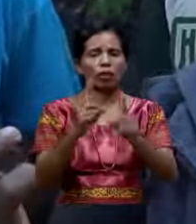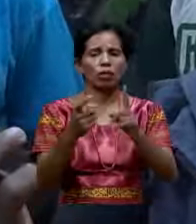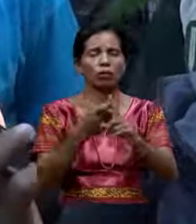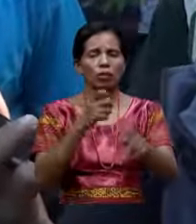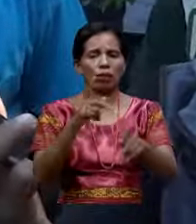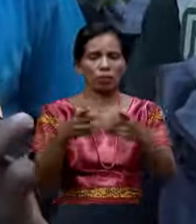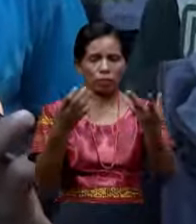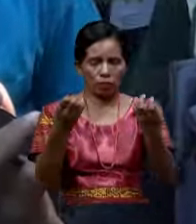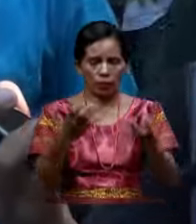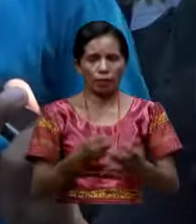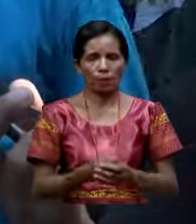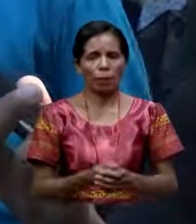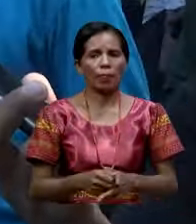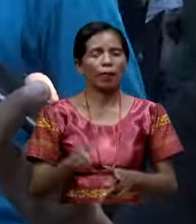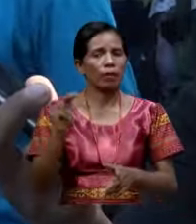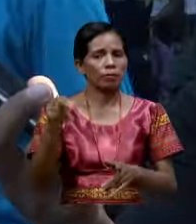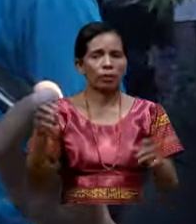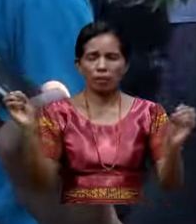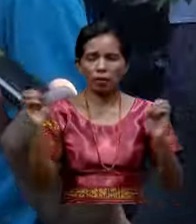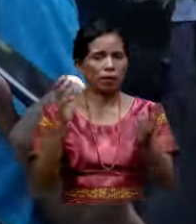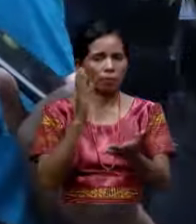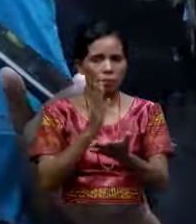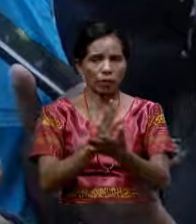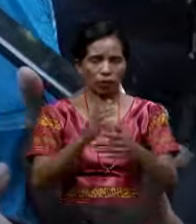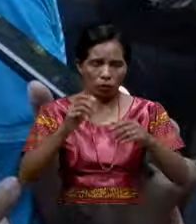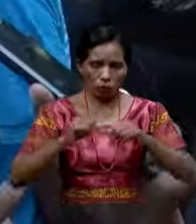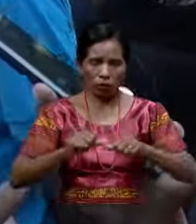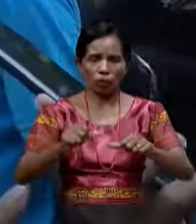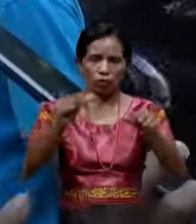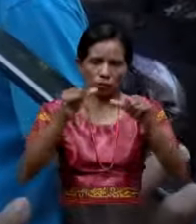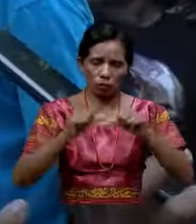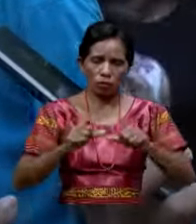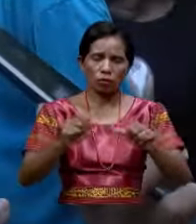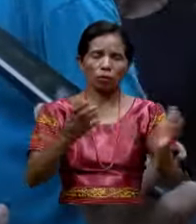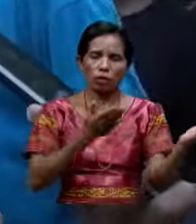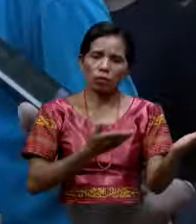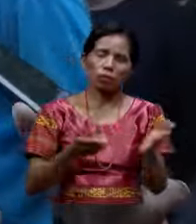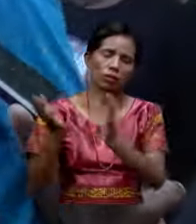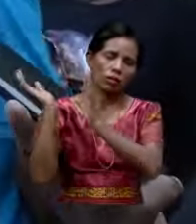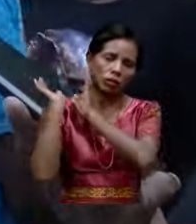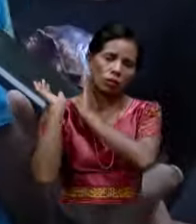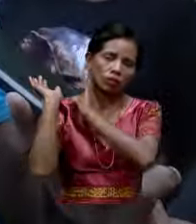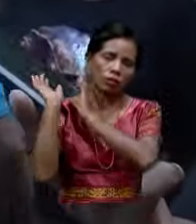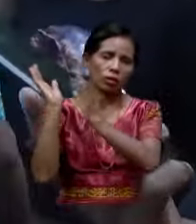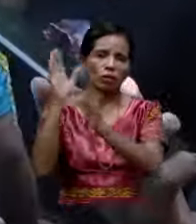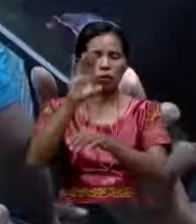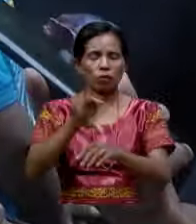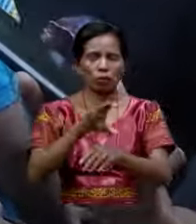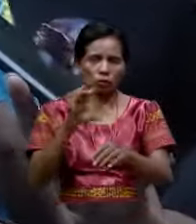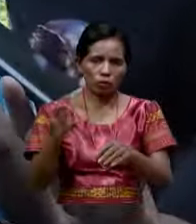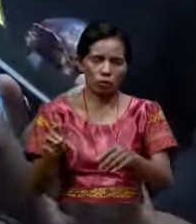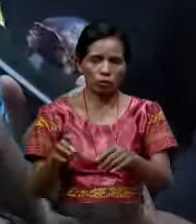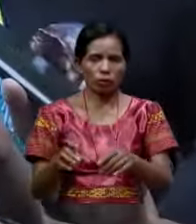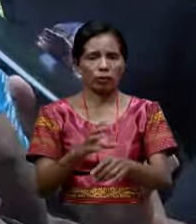botsira no nia la para ne continua lori ne cruz ba fo calvario no sentiru